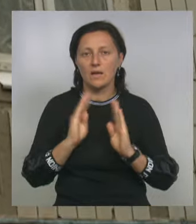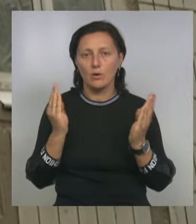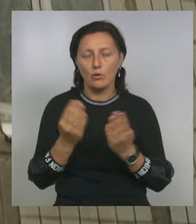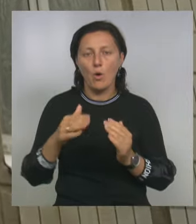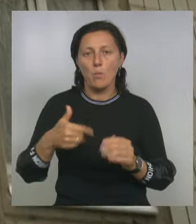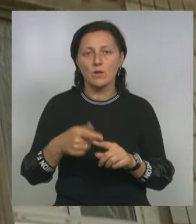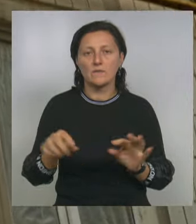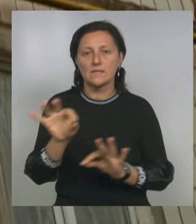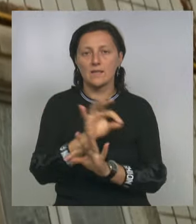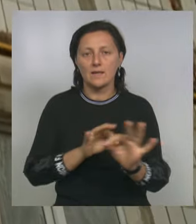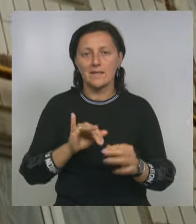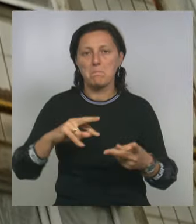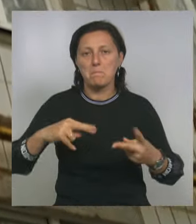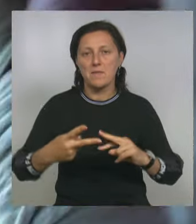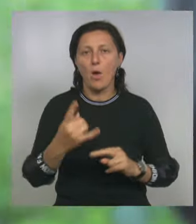производят замеры и меняют окна.